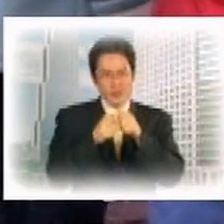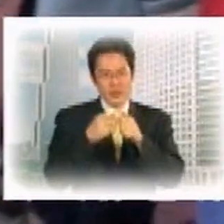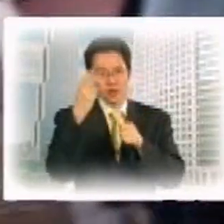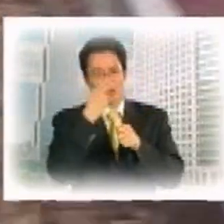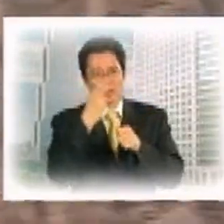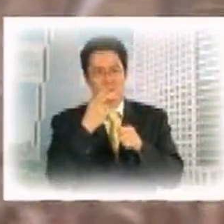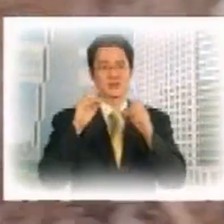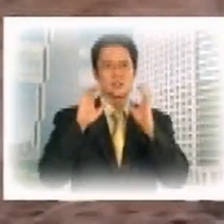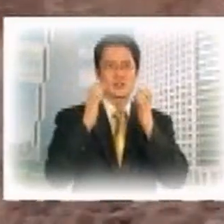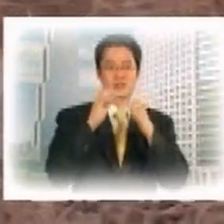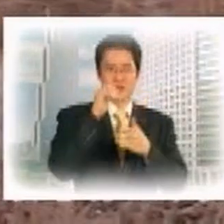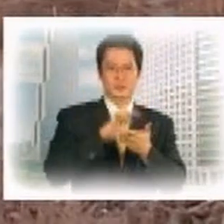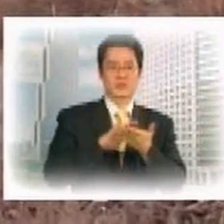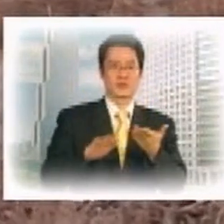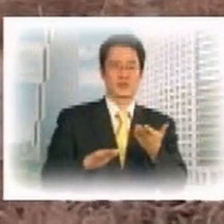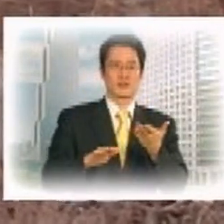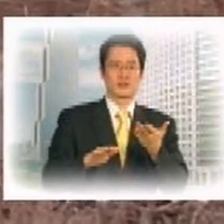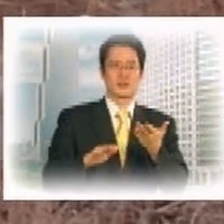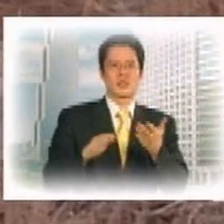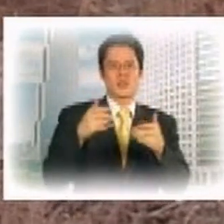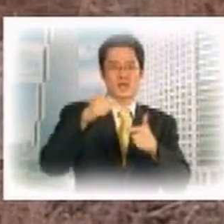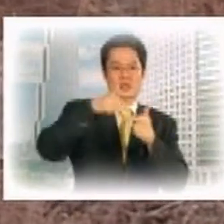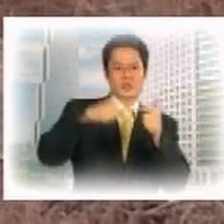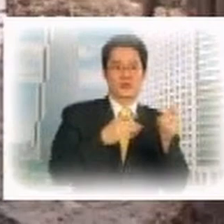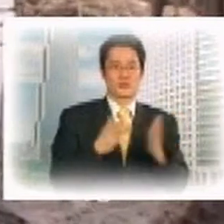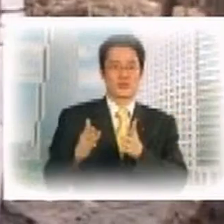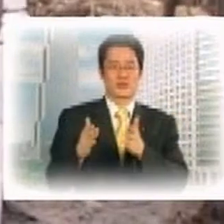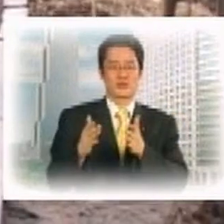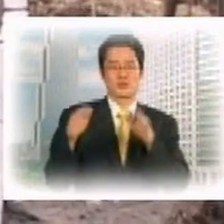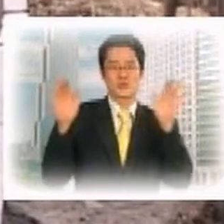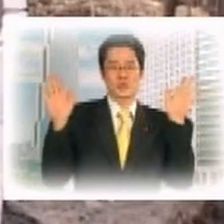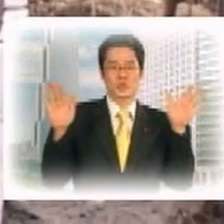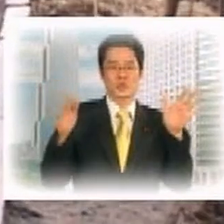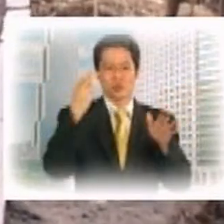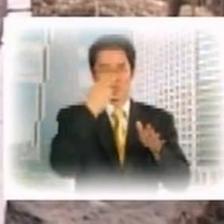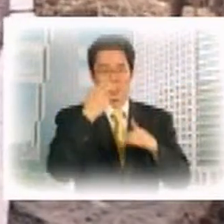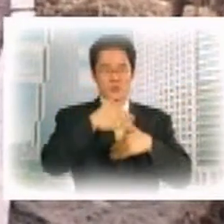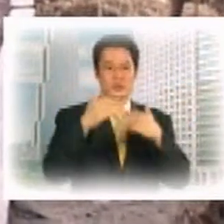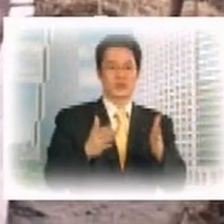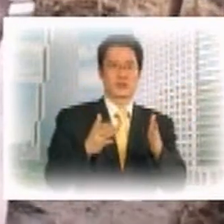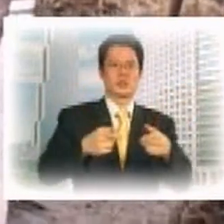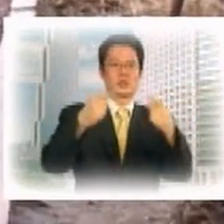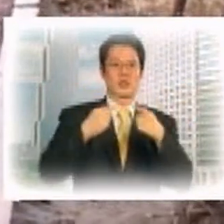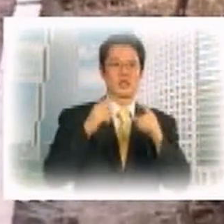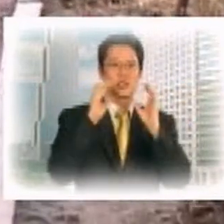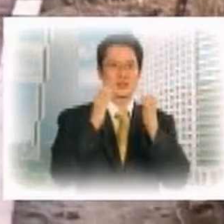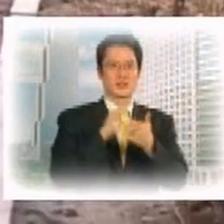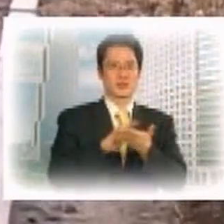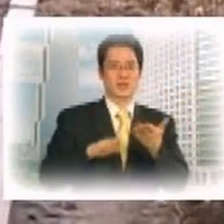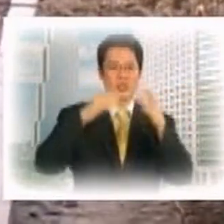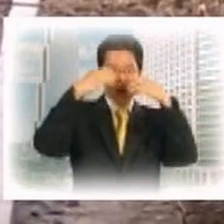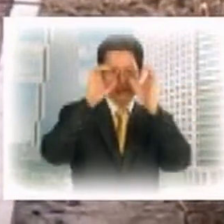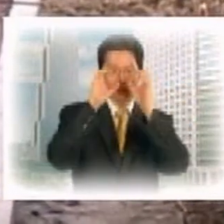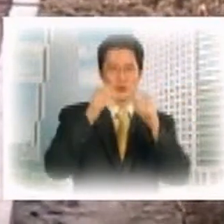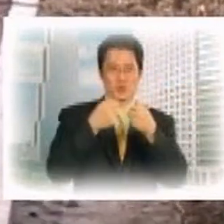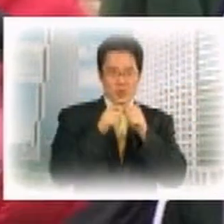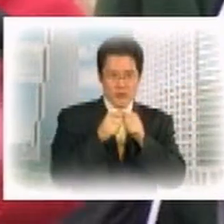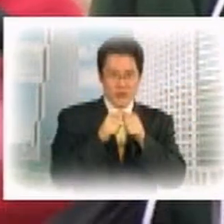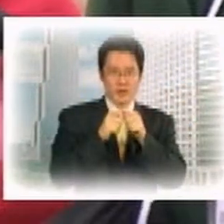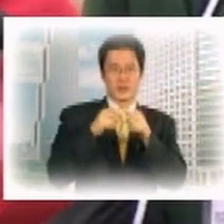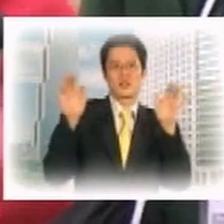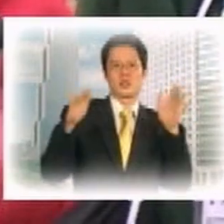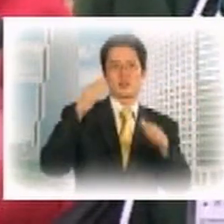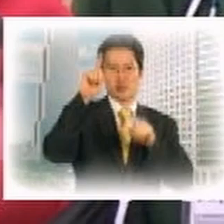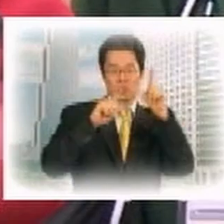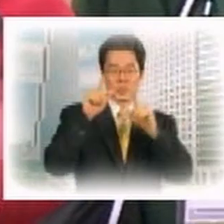새들의 모습을 유심히 관찰하는 이들이 있습니다. 바로 강남구가 마련한 조류탐사 교실에 참여한 아이들 쌍안경을 통해 철새들의